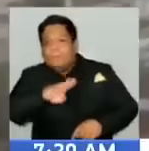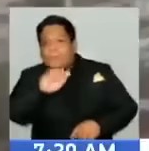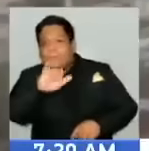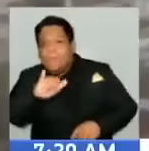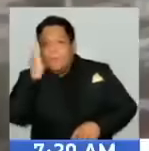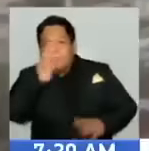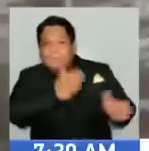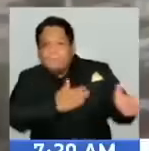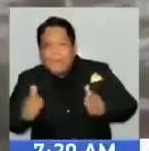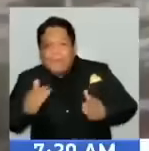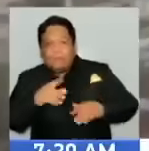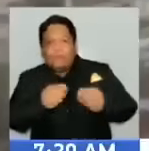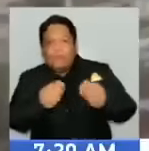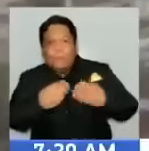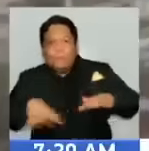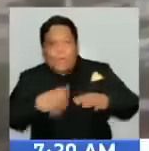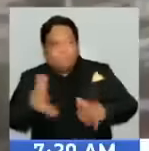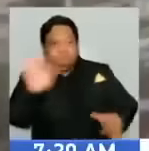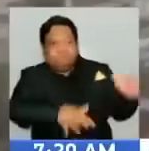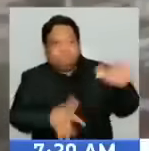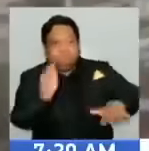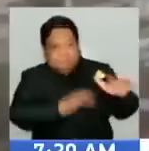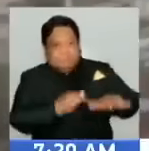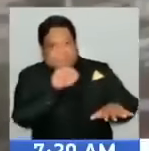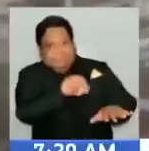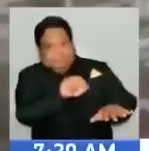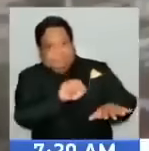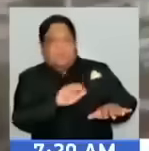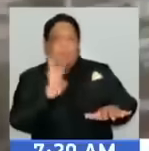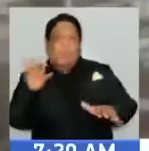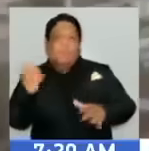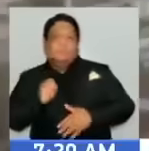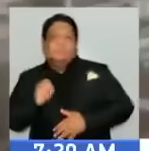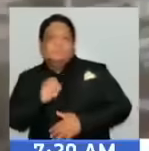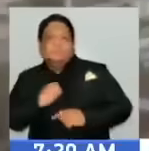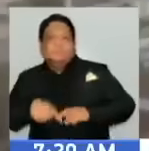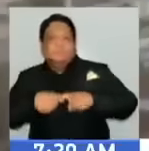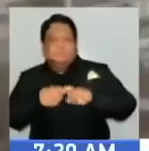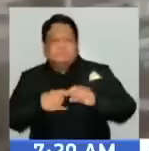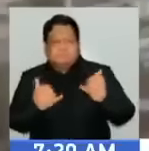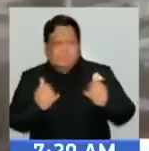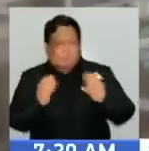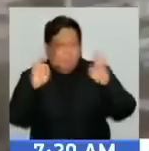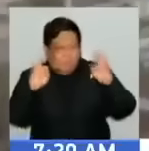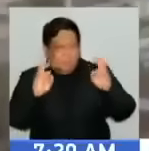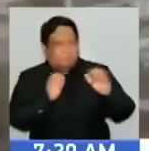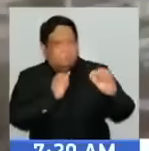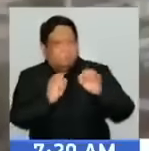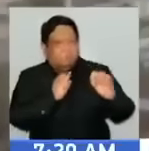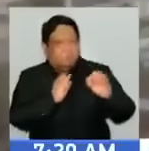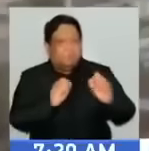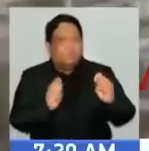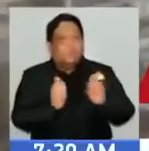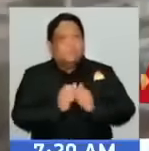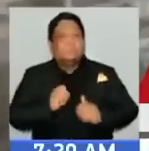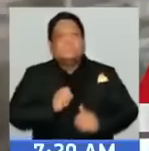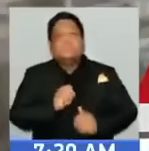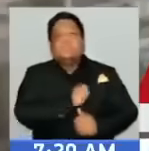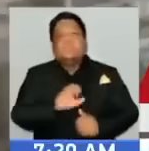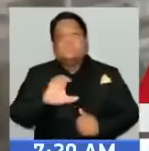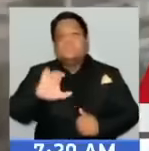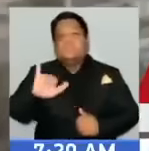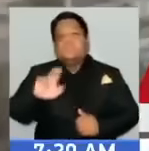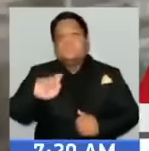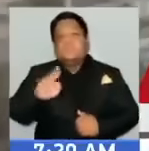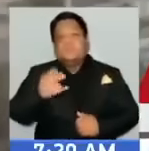Committee on Environment and Natural Resources, Senadora Cynthia Villar. Senator Villar, good morning po. Good morning,